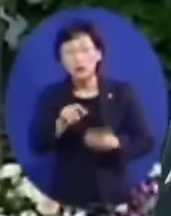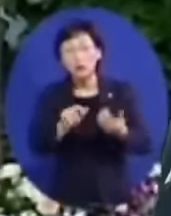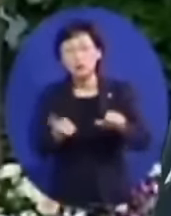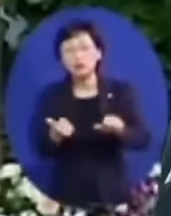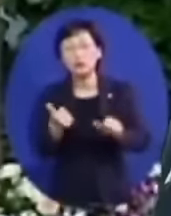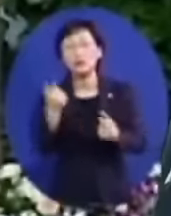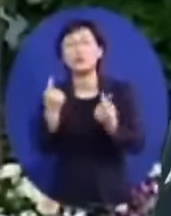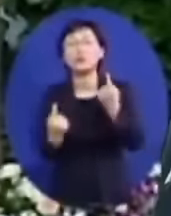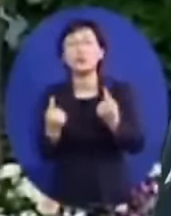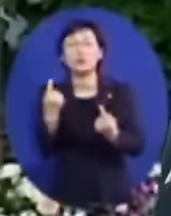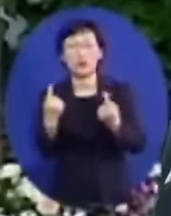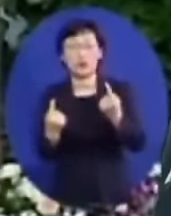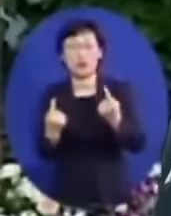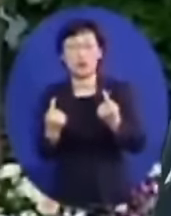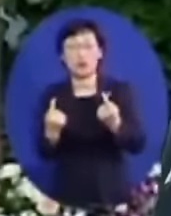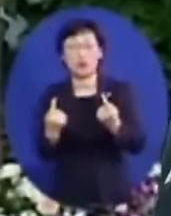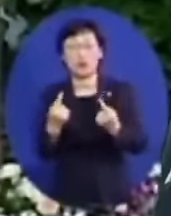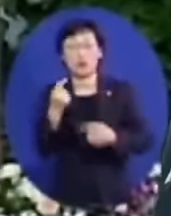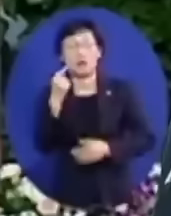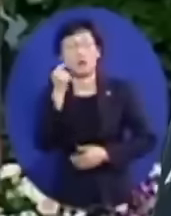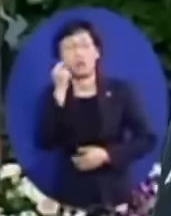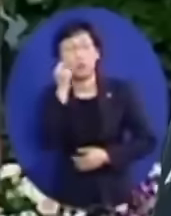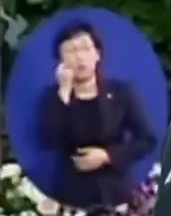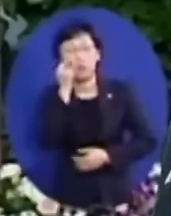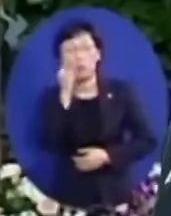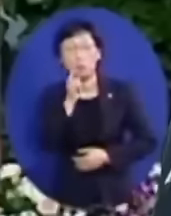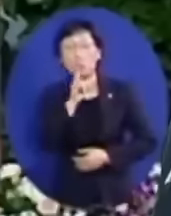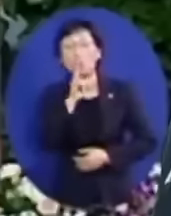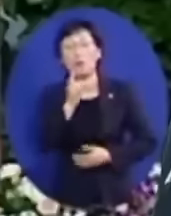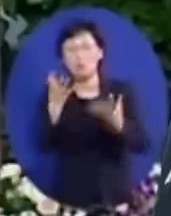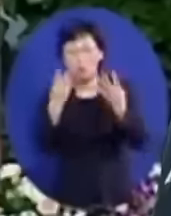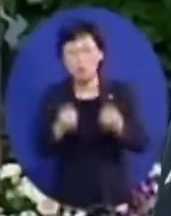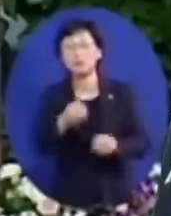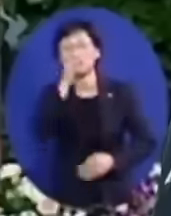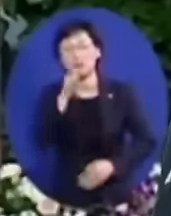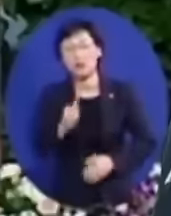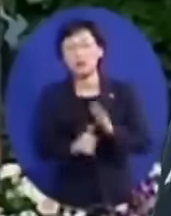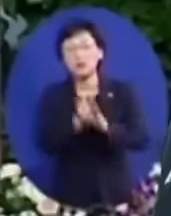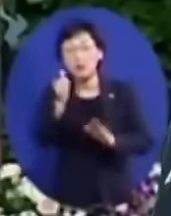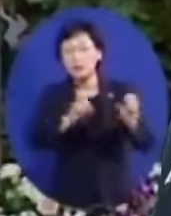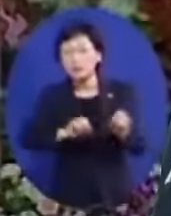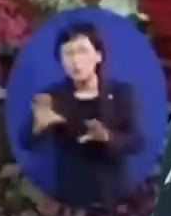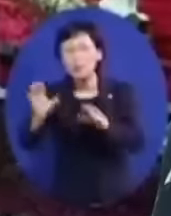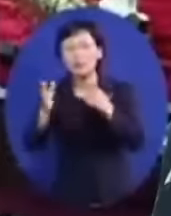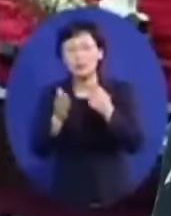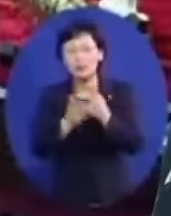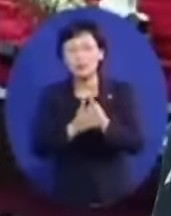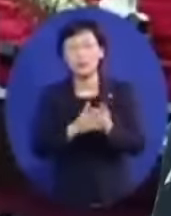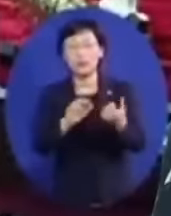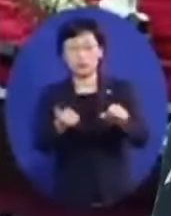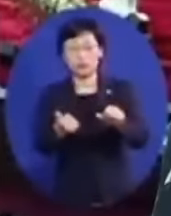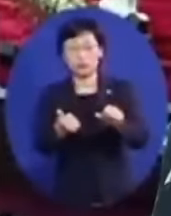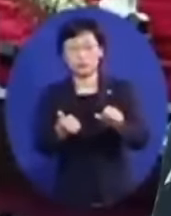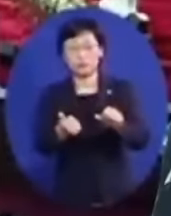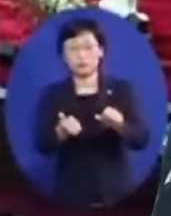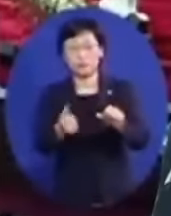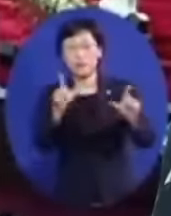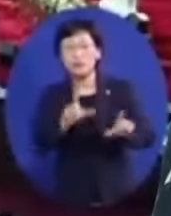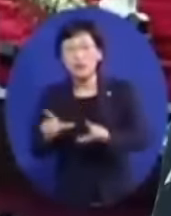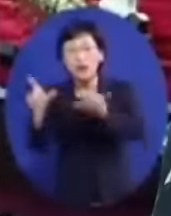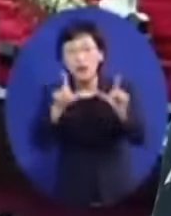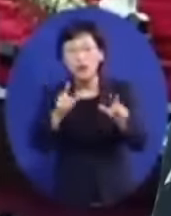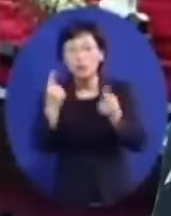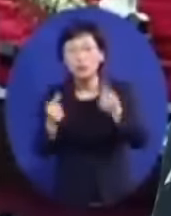것보다 못하다고 말하는 사람들이 많습니다. 희망을 잃어버린 사람은 죽음을 삶보다 더 좋아하고